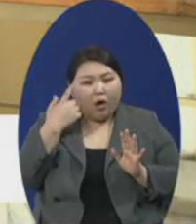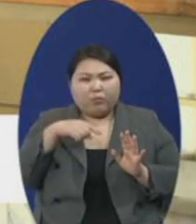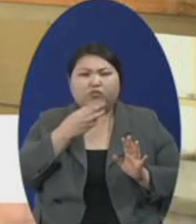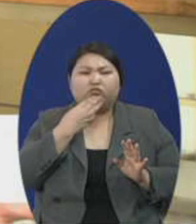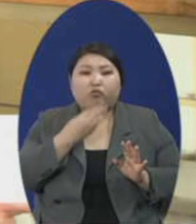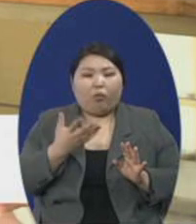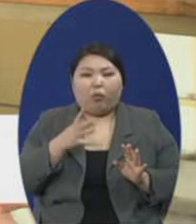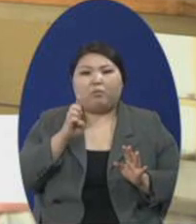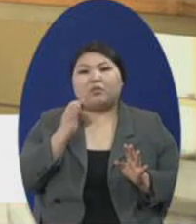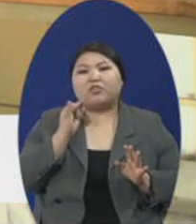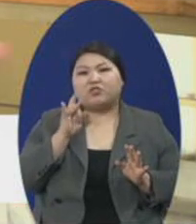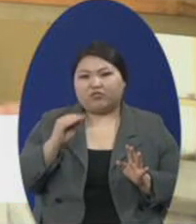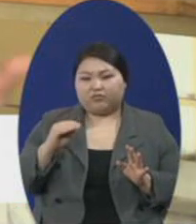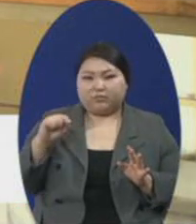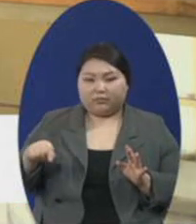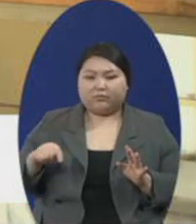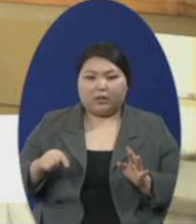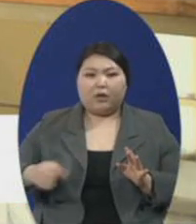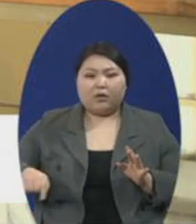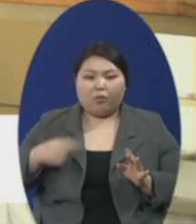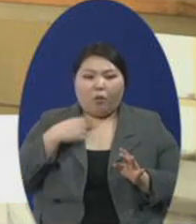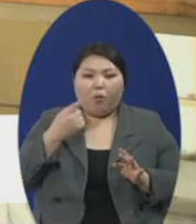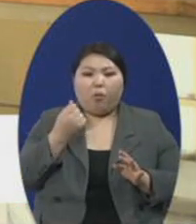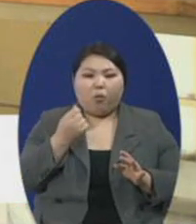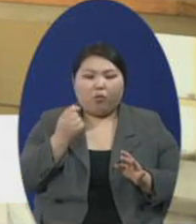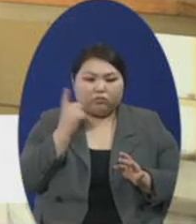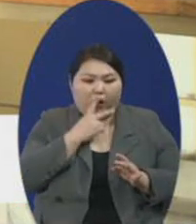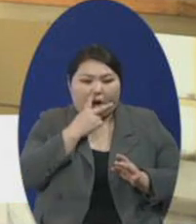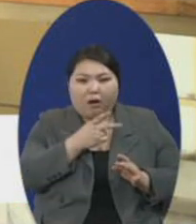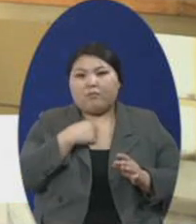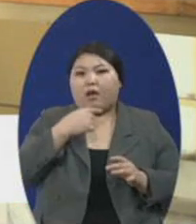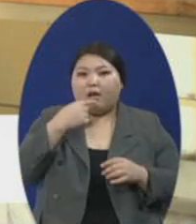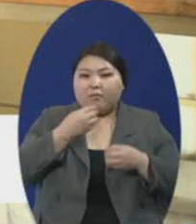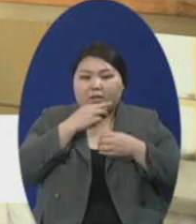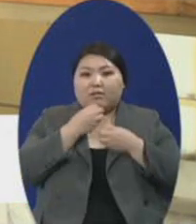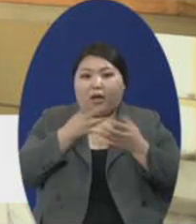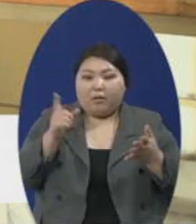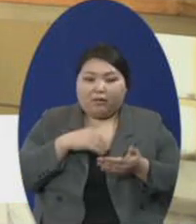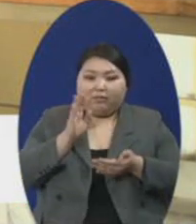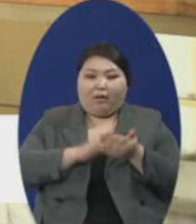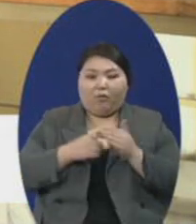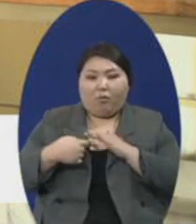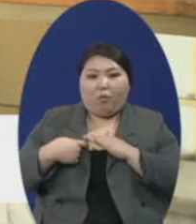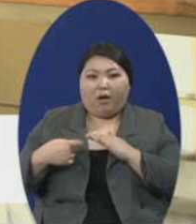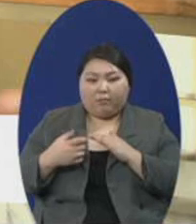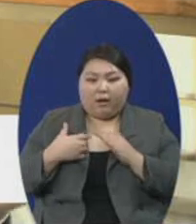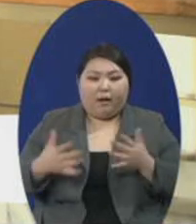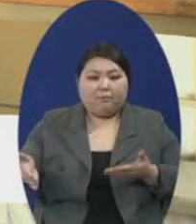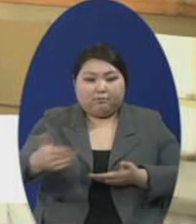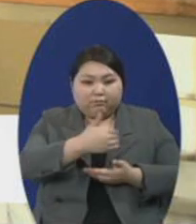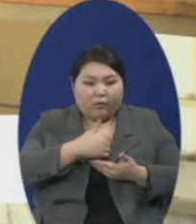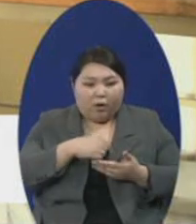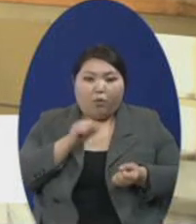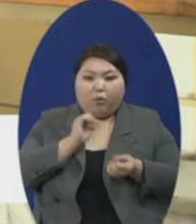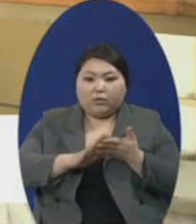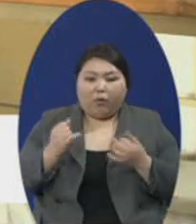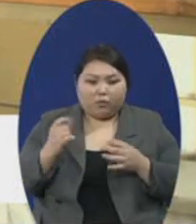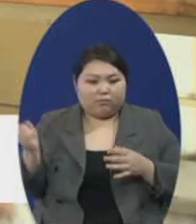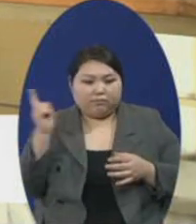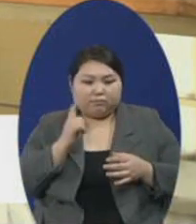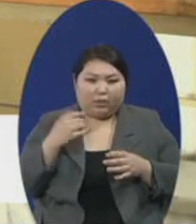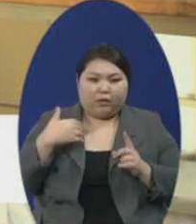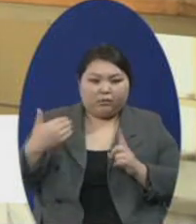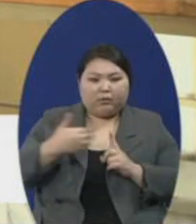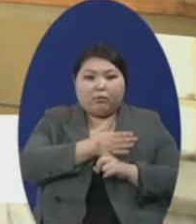бол бирж биш шүү дээ. Тэн дээр үн тогтдог, тэрнээсээ татвар урамж авдаг, тэрүүгээр нь боддогч худалдаа авч уулздаг. Энэ